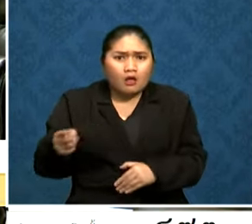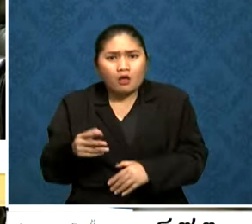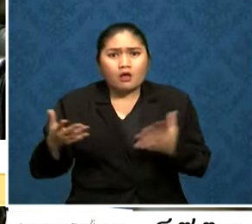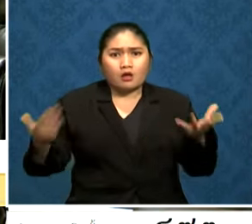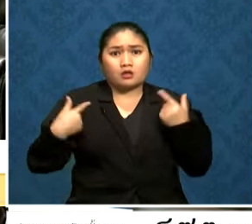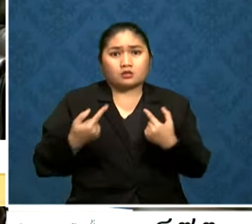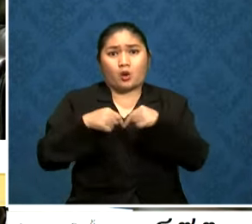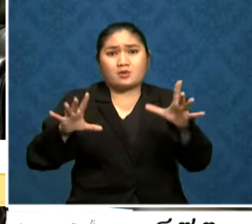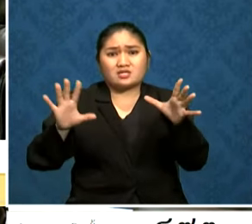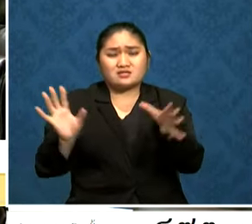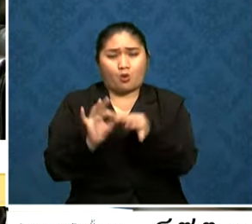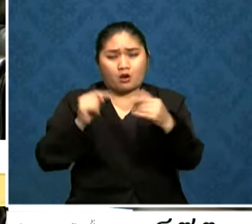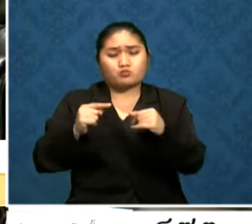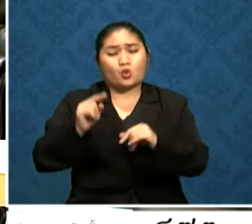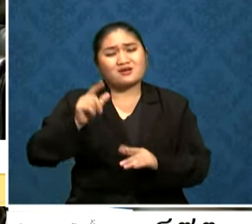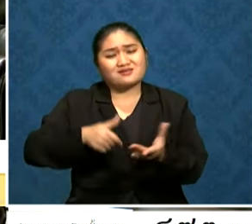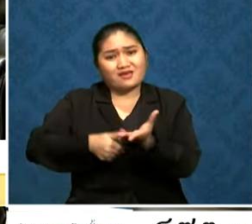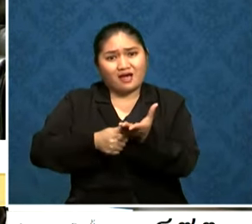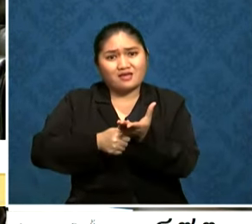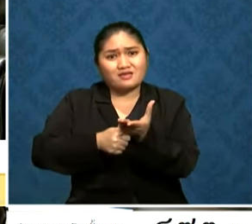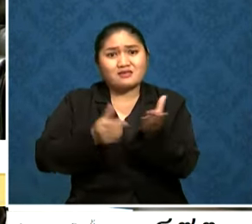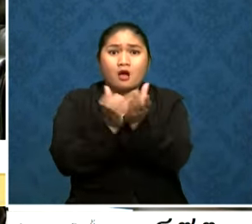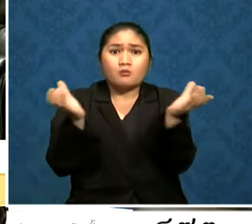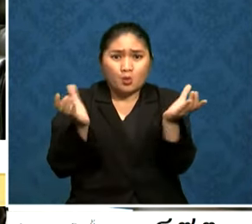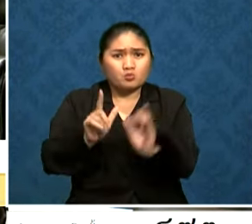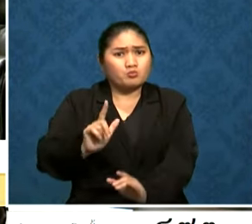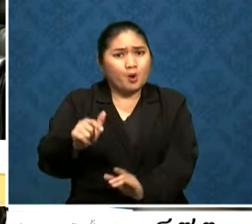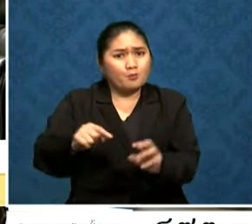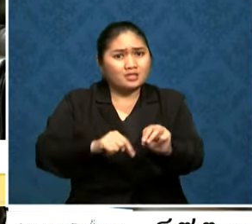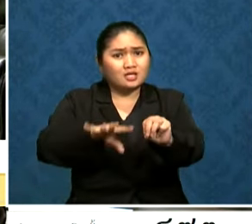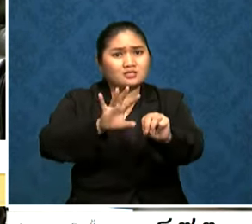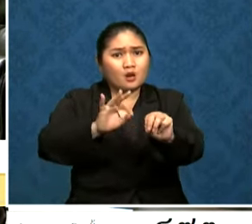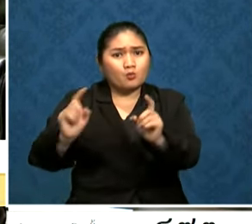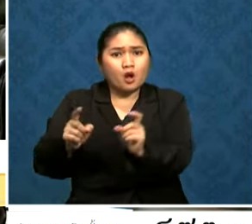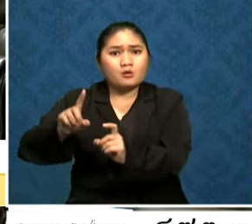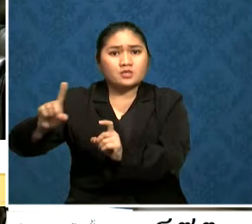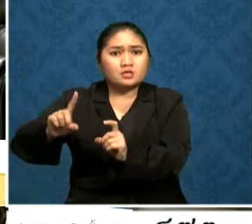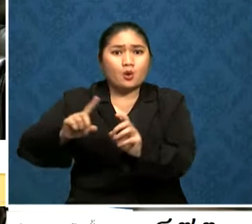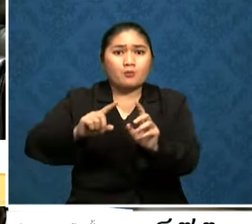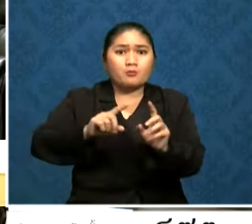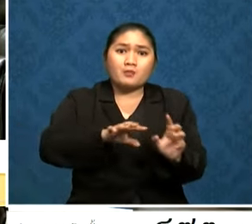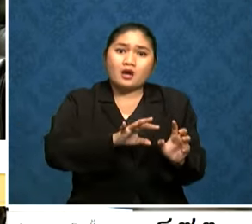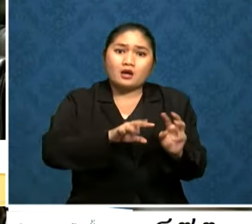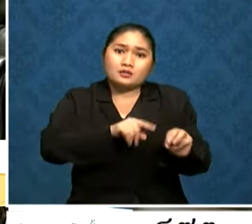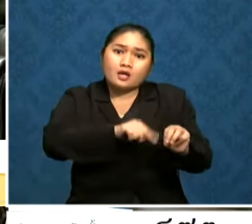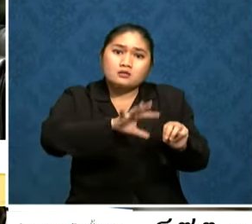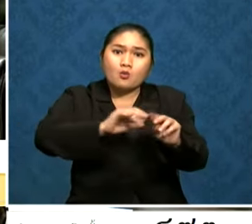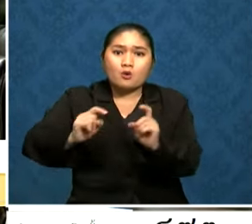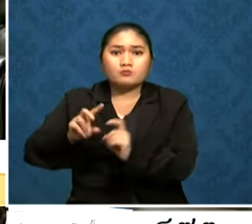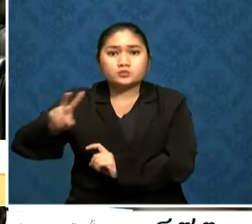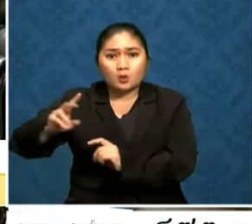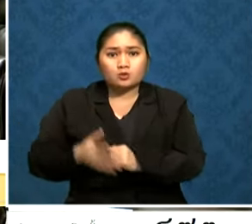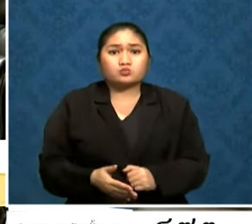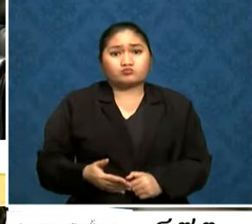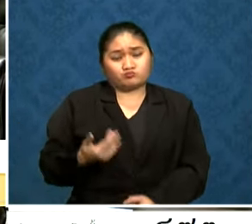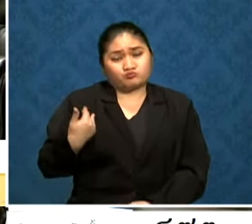ที่เกี่ยวข้องกับการแ้ไขรัฐมนูลเฉพาะมาตรา 9 วเรีบ 1แล้วกมาตรา 9 วเรี 2ถาประดหครัโย